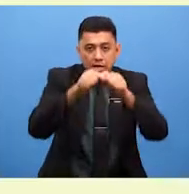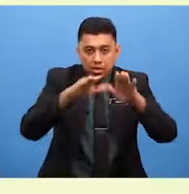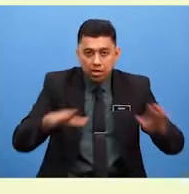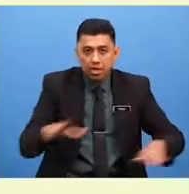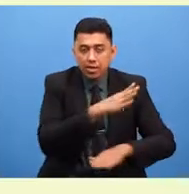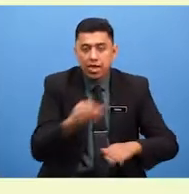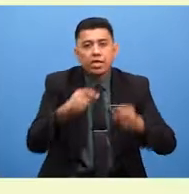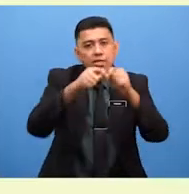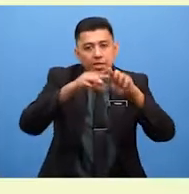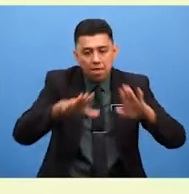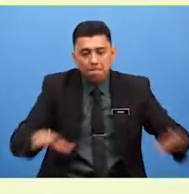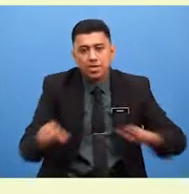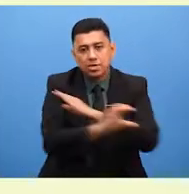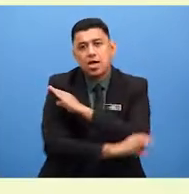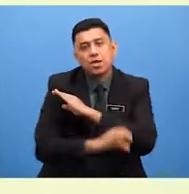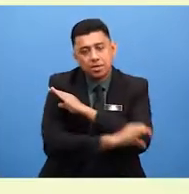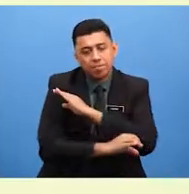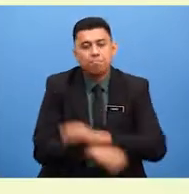dan ketenteraman negara?